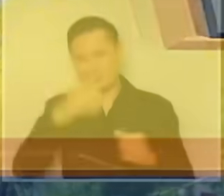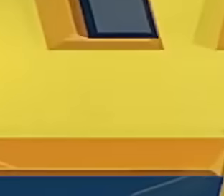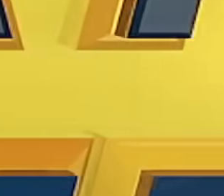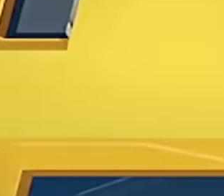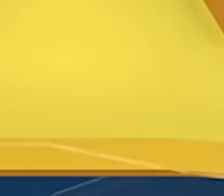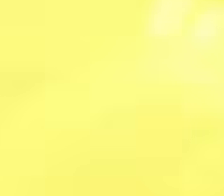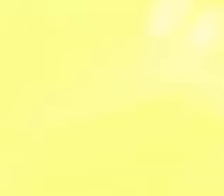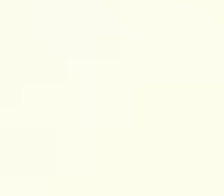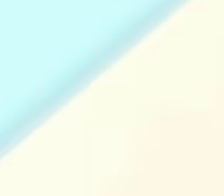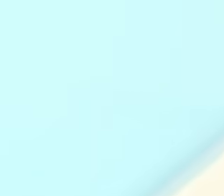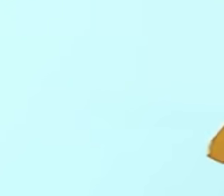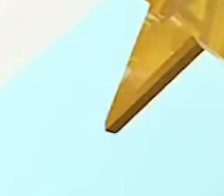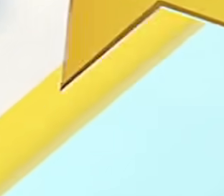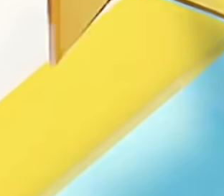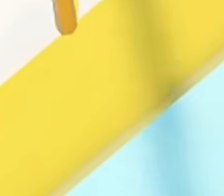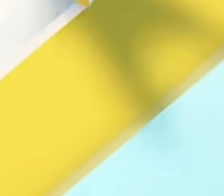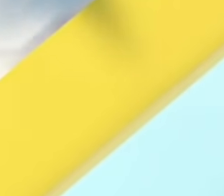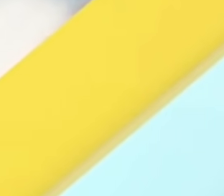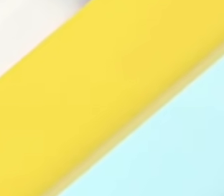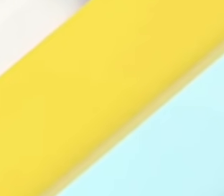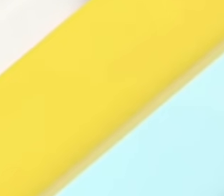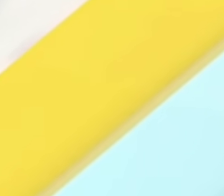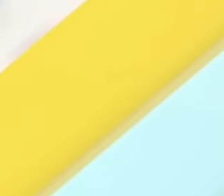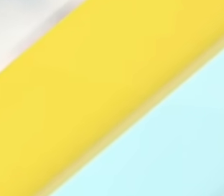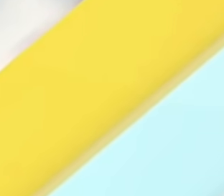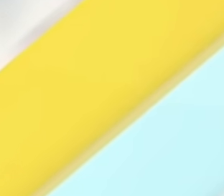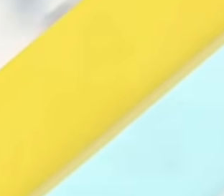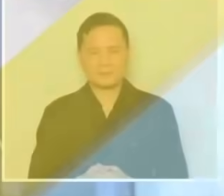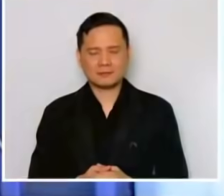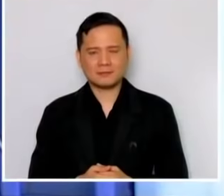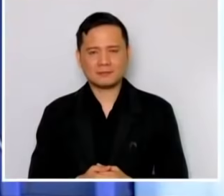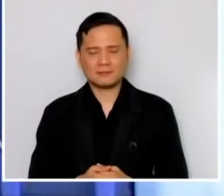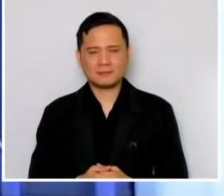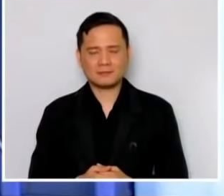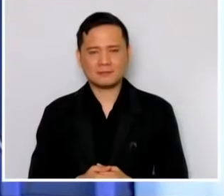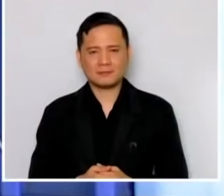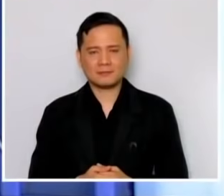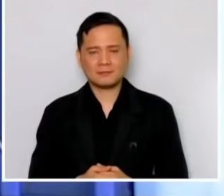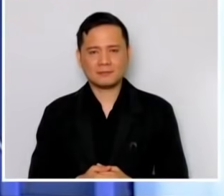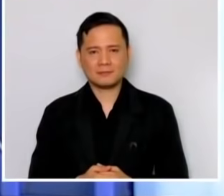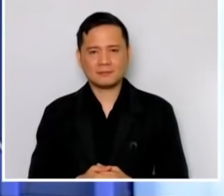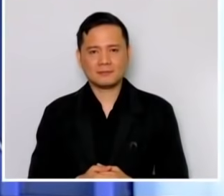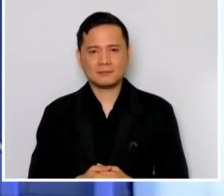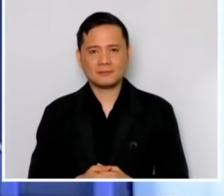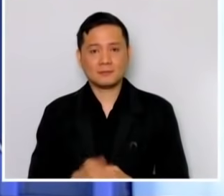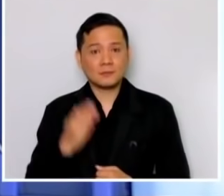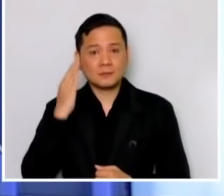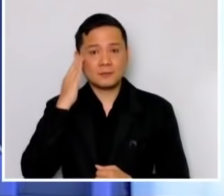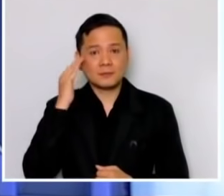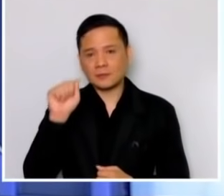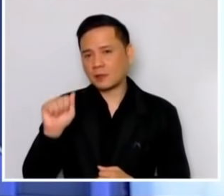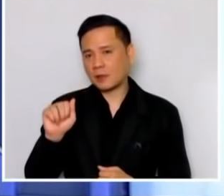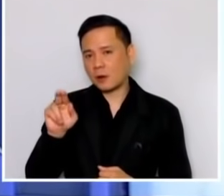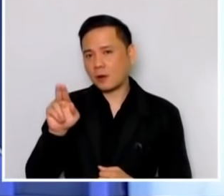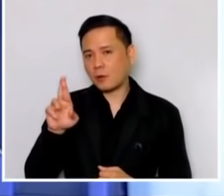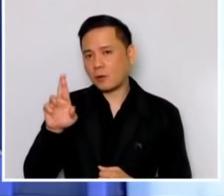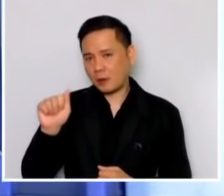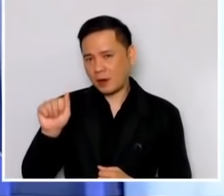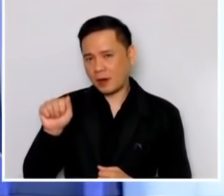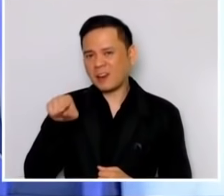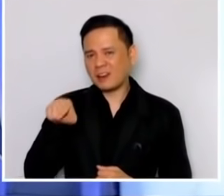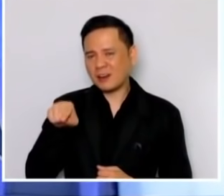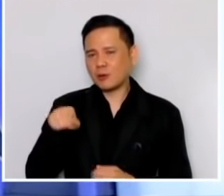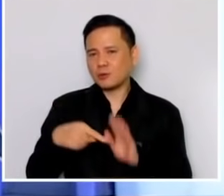If you're not pinahilip ni Aura Briguela ang bagong bahay ng